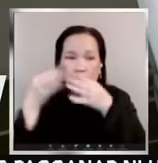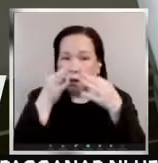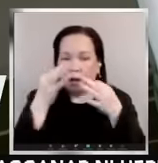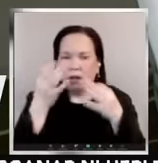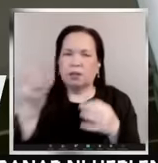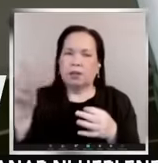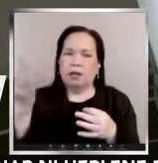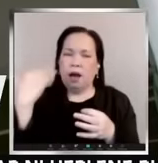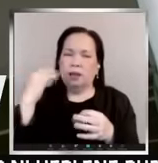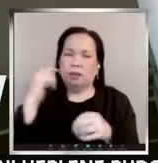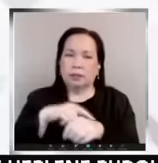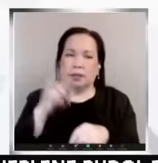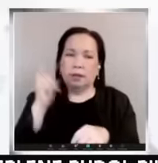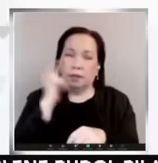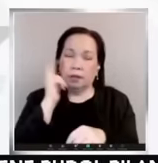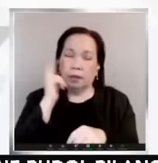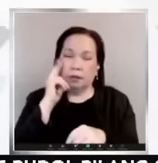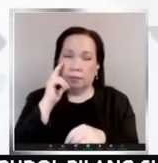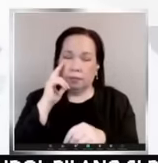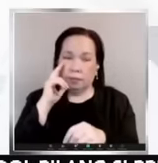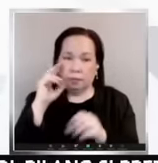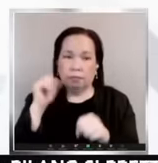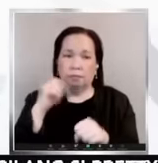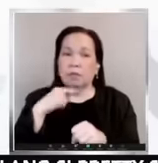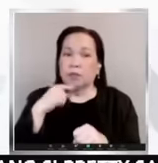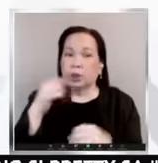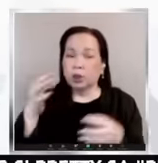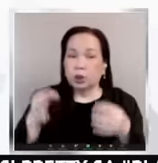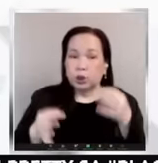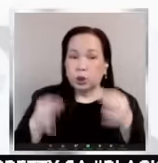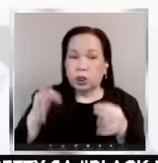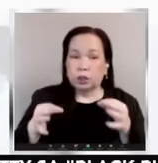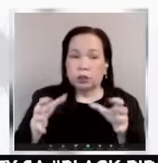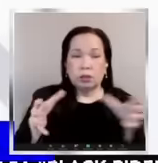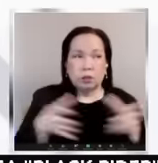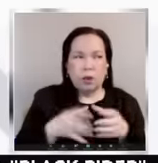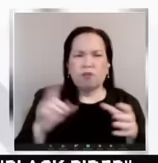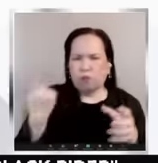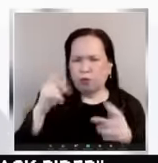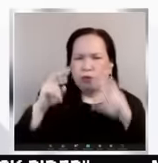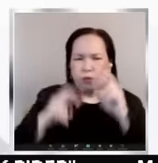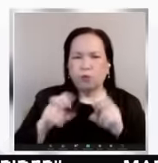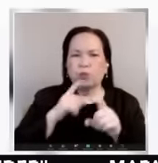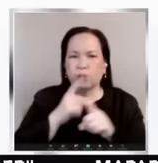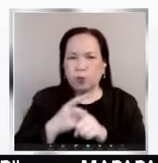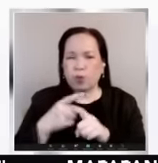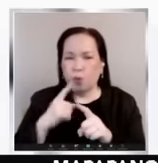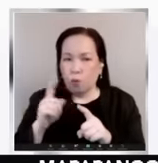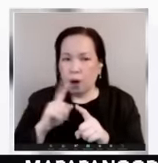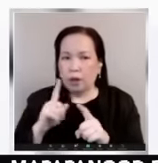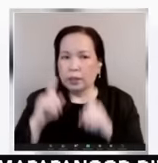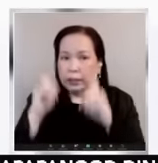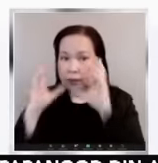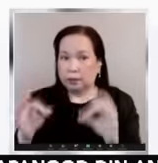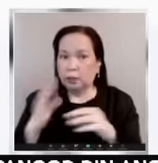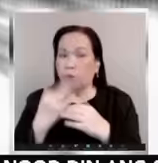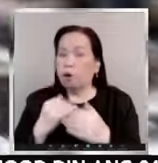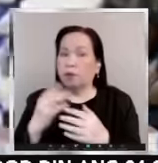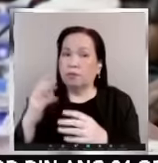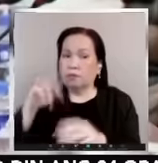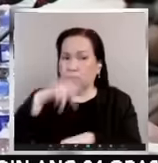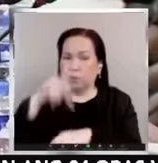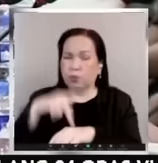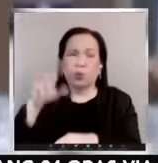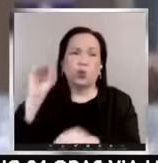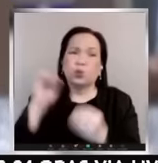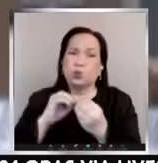ngayon ng Justice Department, kailangan muna nila ng seryosong pag-aaral kaugnay ng resolusyon, lalo't hindi na miyembro ang Pilipinas sa Rome Statute.